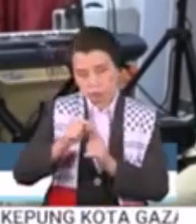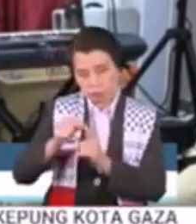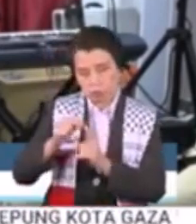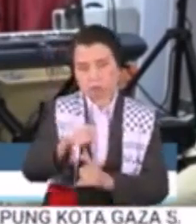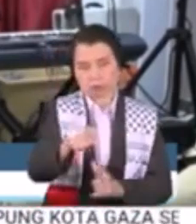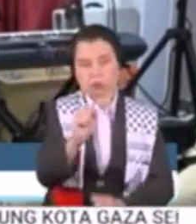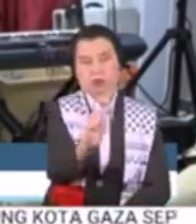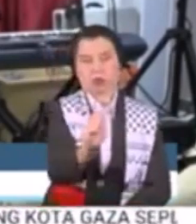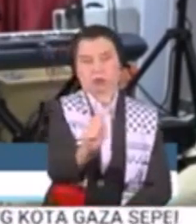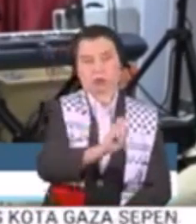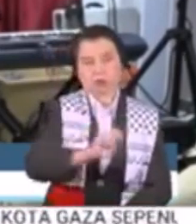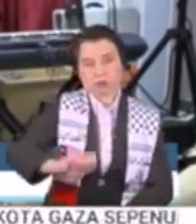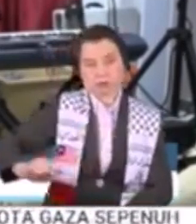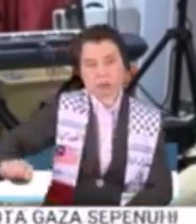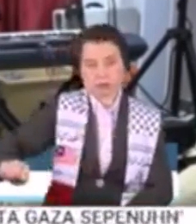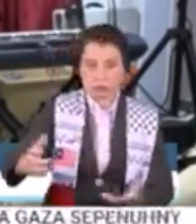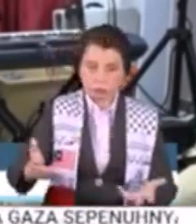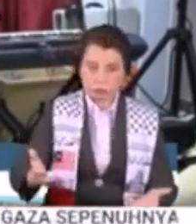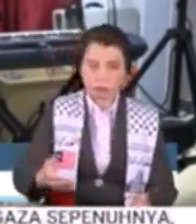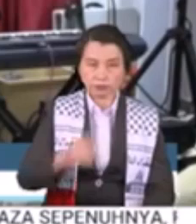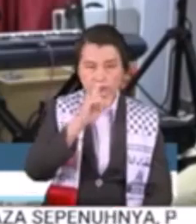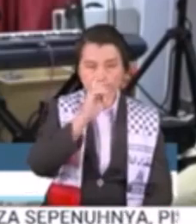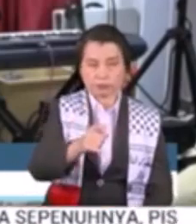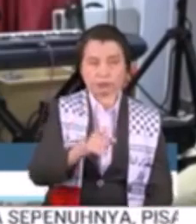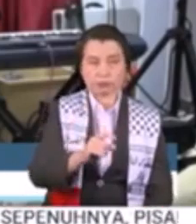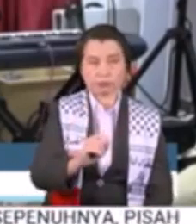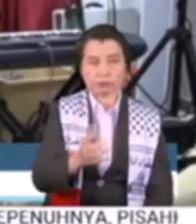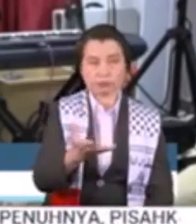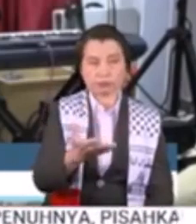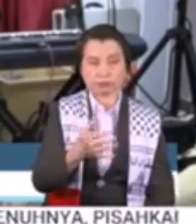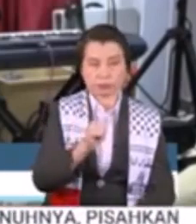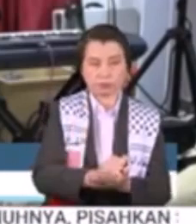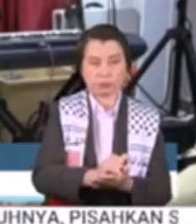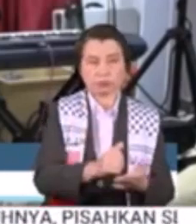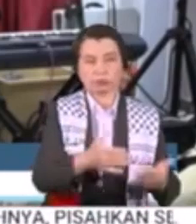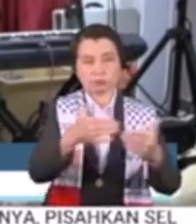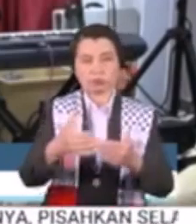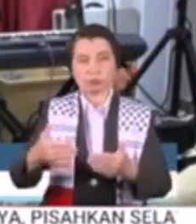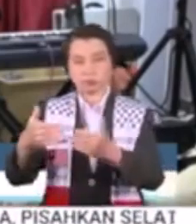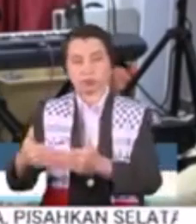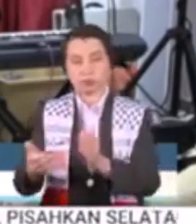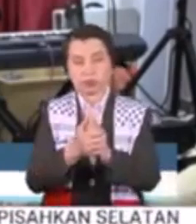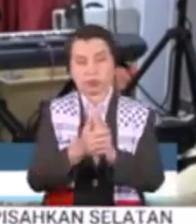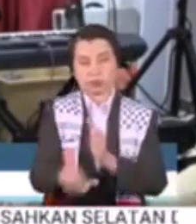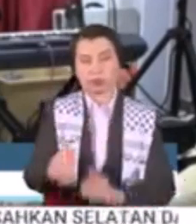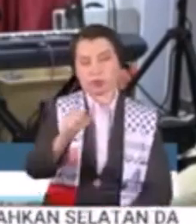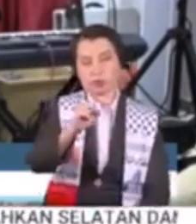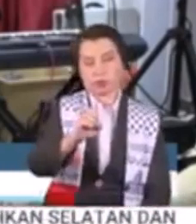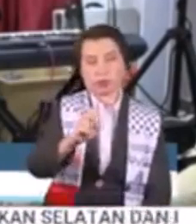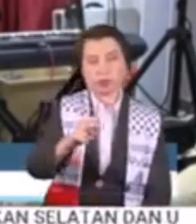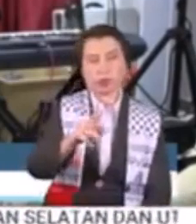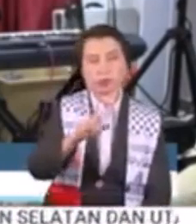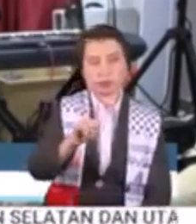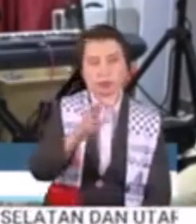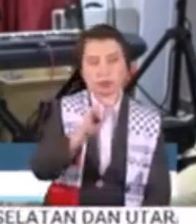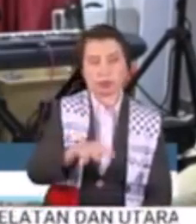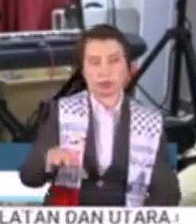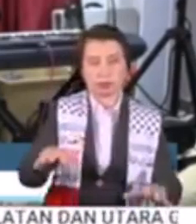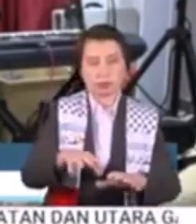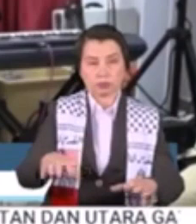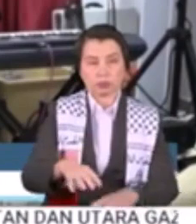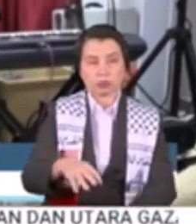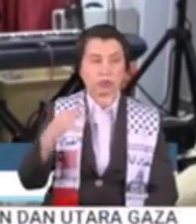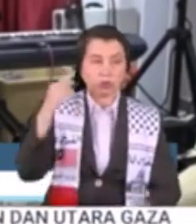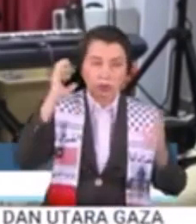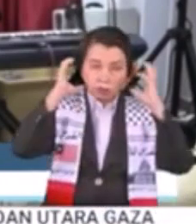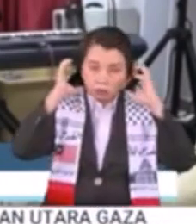nak ketengahkan di Radio Asyik FM. Sebenarnya segmen Geradung Geradeng adalah kesinambungan segmen bakat dan seni yang dihasilkan oleh Radio